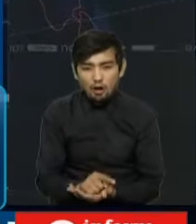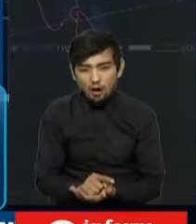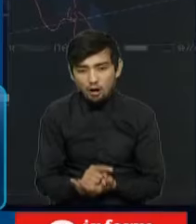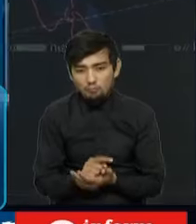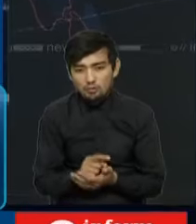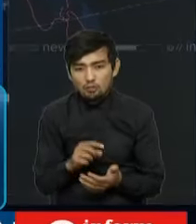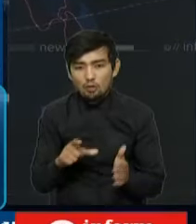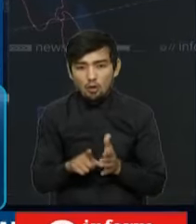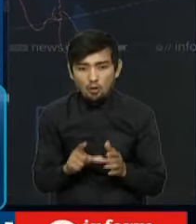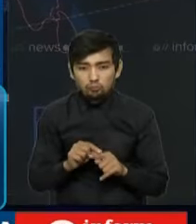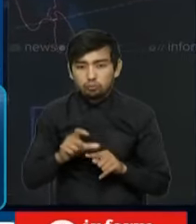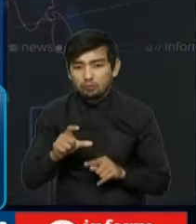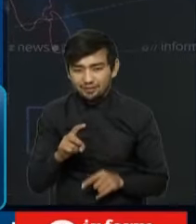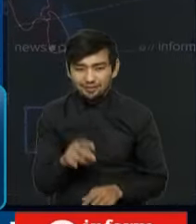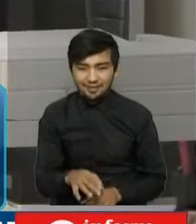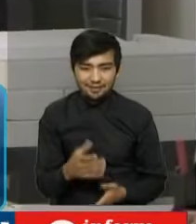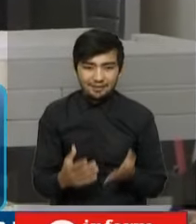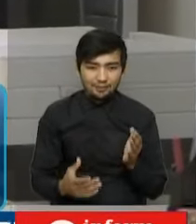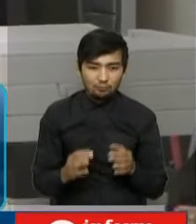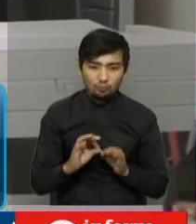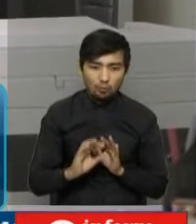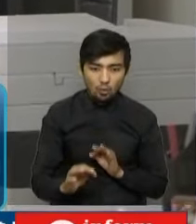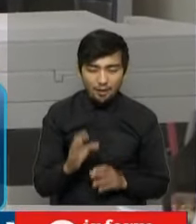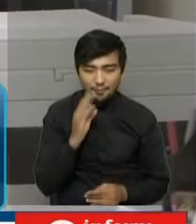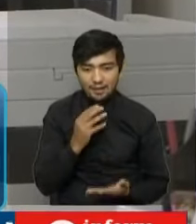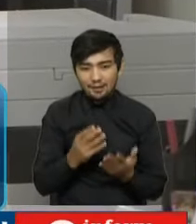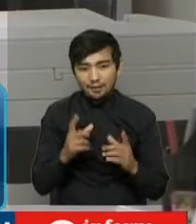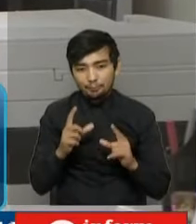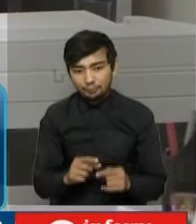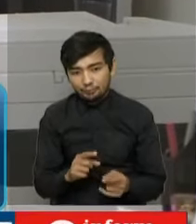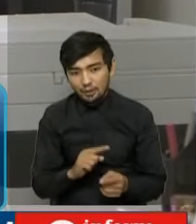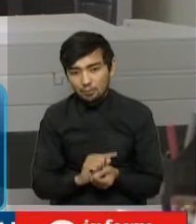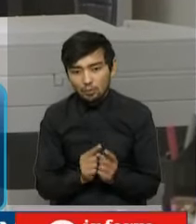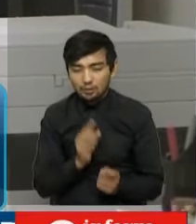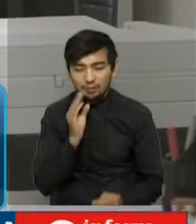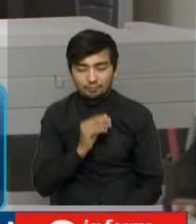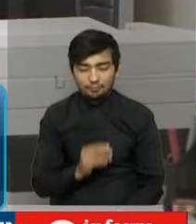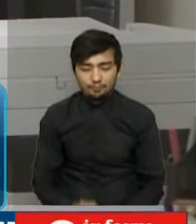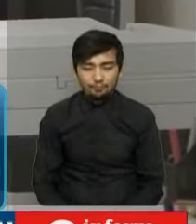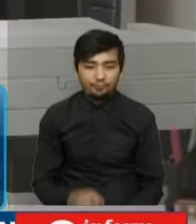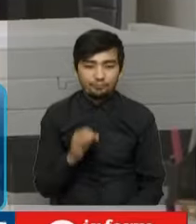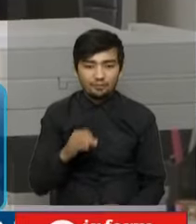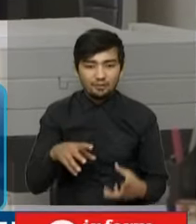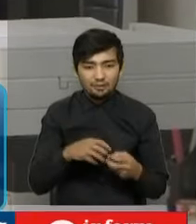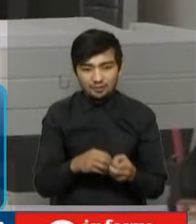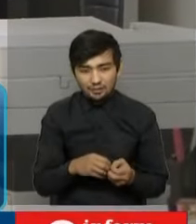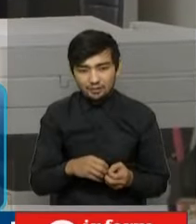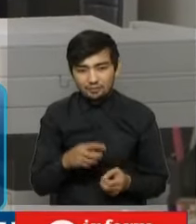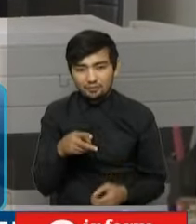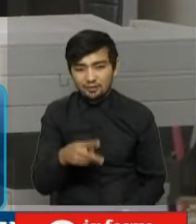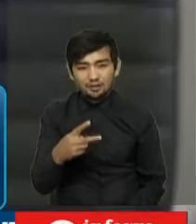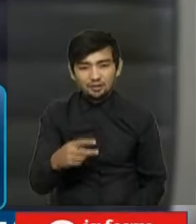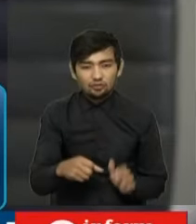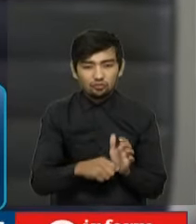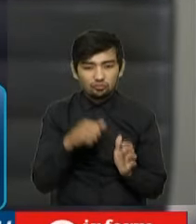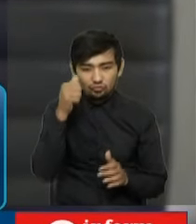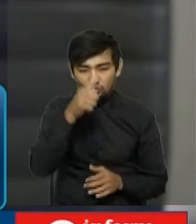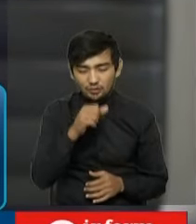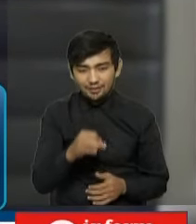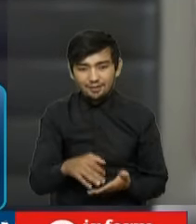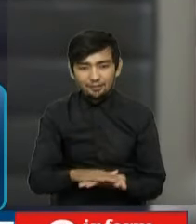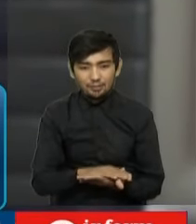снижение налогов, а то и вообще обнуление налогов. По словам экспертов, в Казахстане уже вводили прогрессивную шкалу налогообложения в 2006 году, но